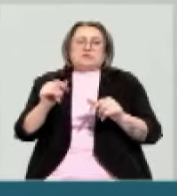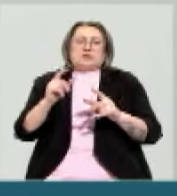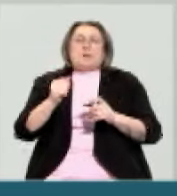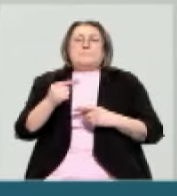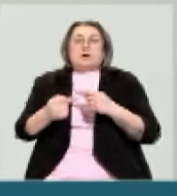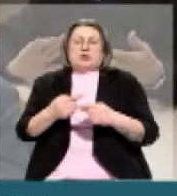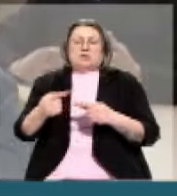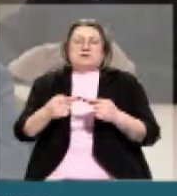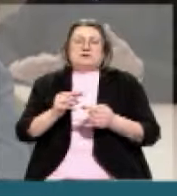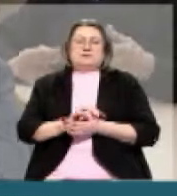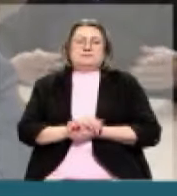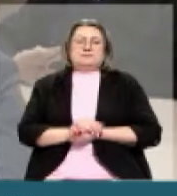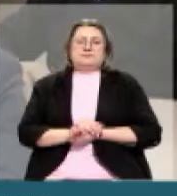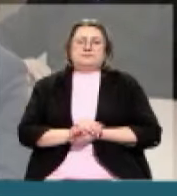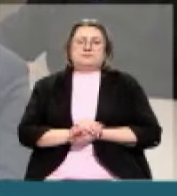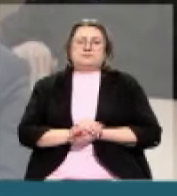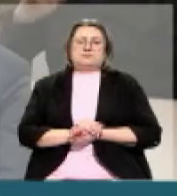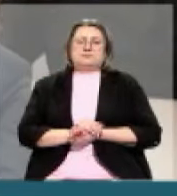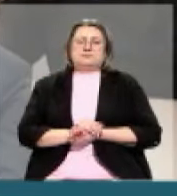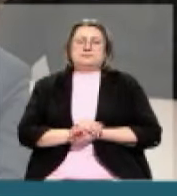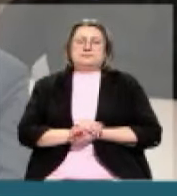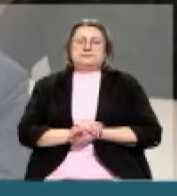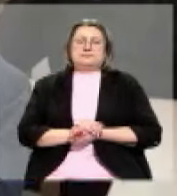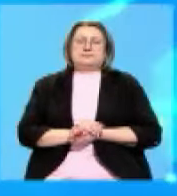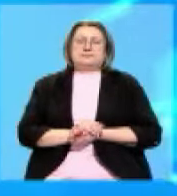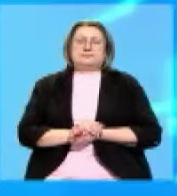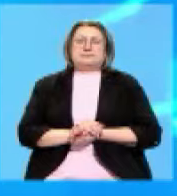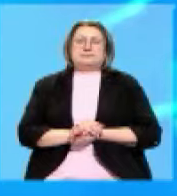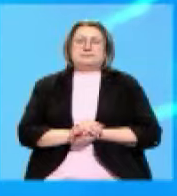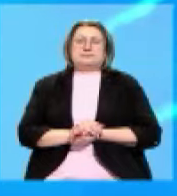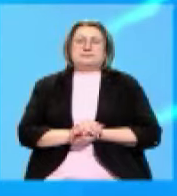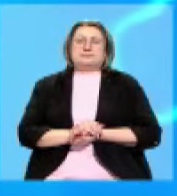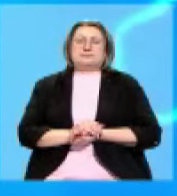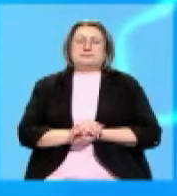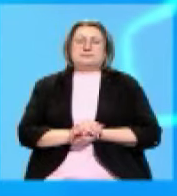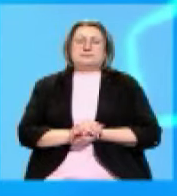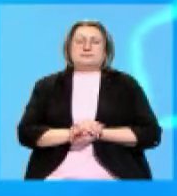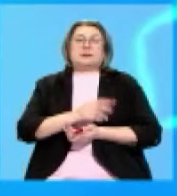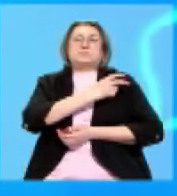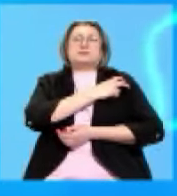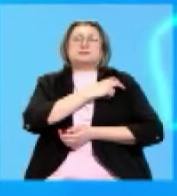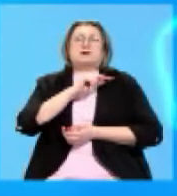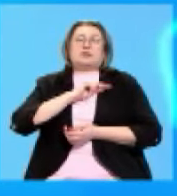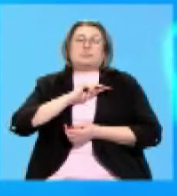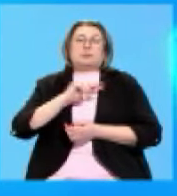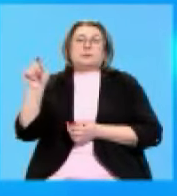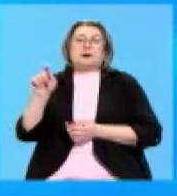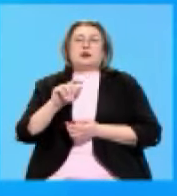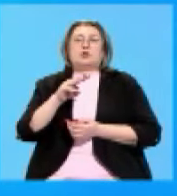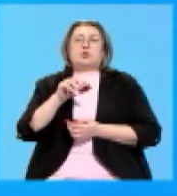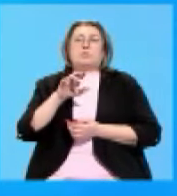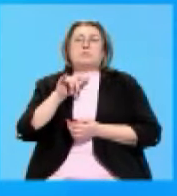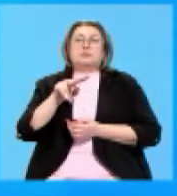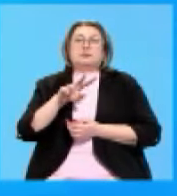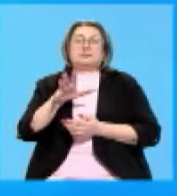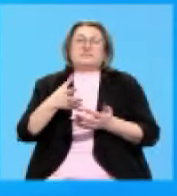Шерхан Нұрханұлы, Алексей Руденко, Қостанай телеарнасы. Тобыл өніріне келген медицина қызметкерлеріне